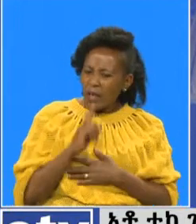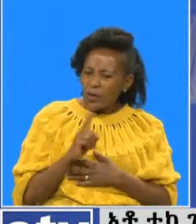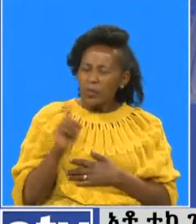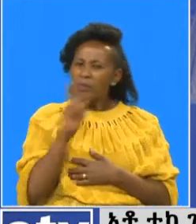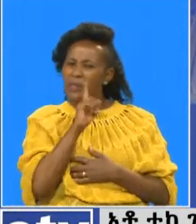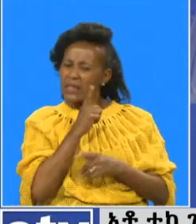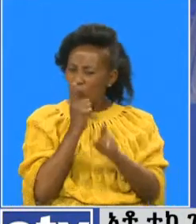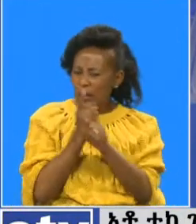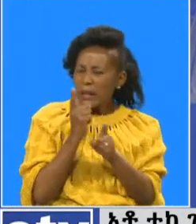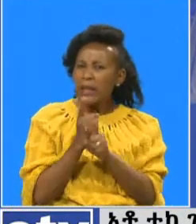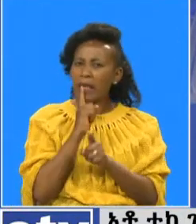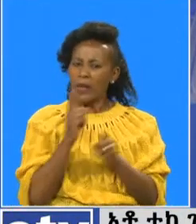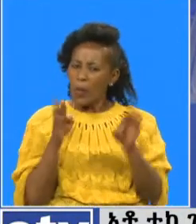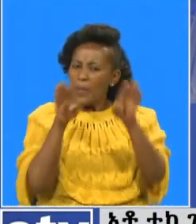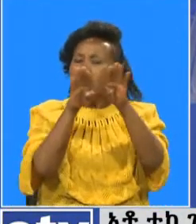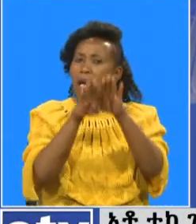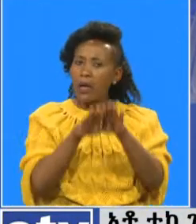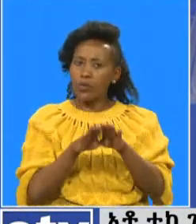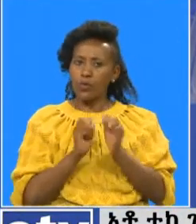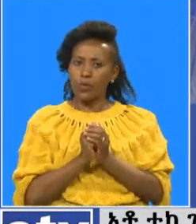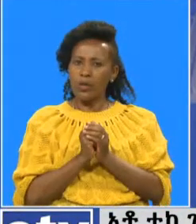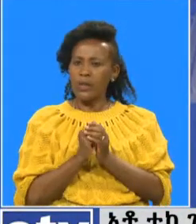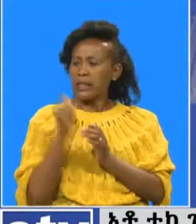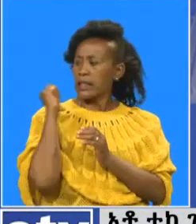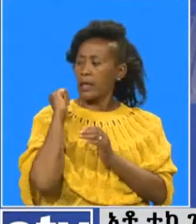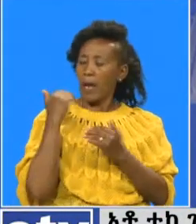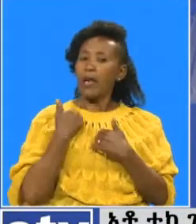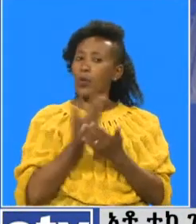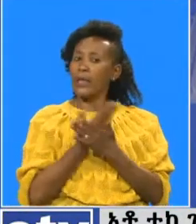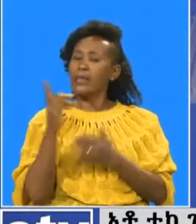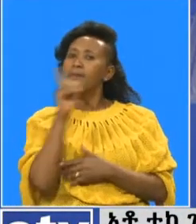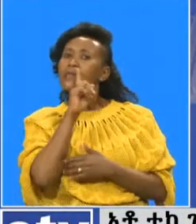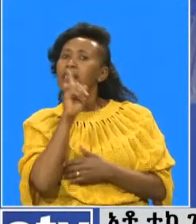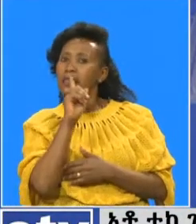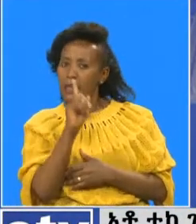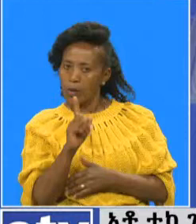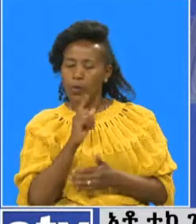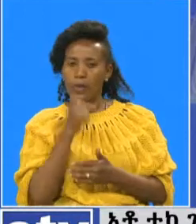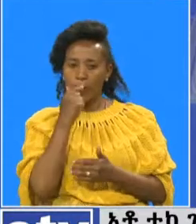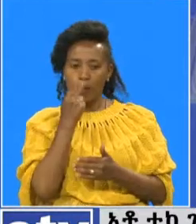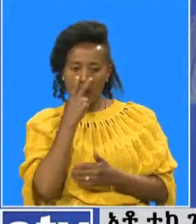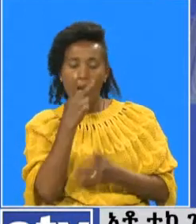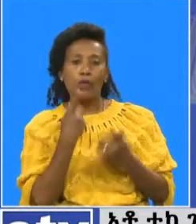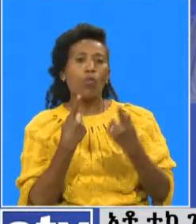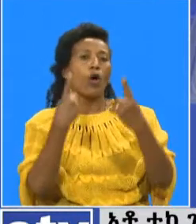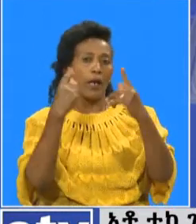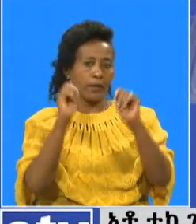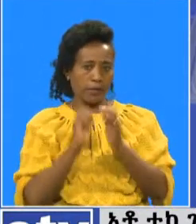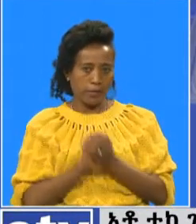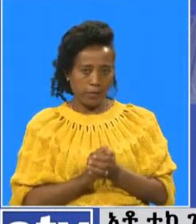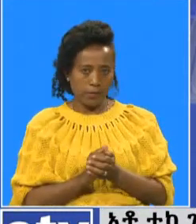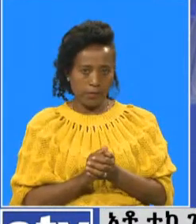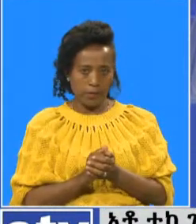ምንድን ነው ኤግዛክትሊ የመዝጋት ጀርባ ያለው ነገር ምንድን ነው የሚል ለማየት ሞከርን።